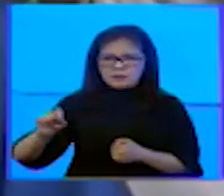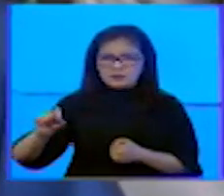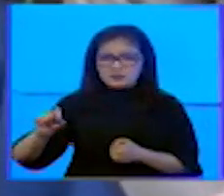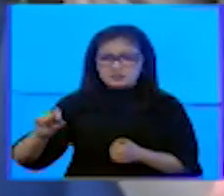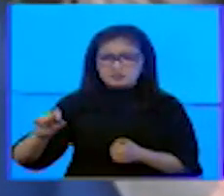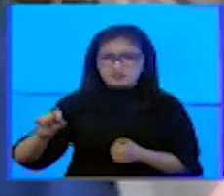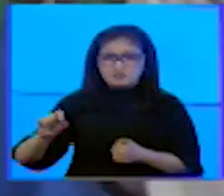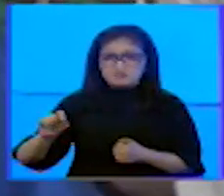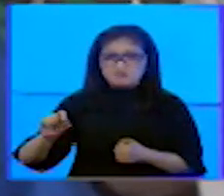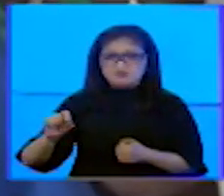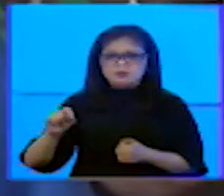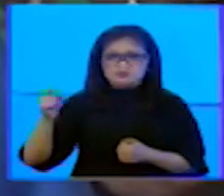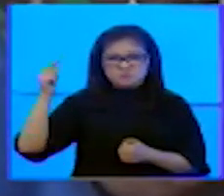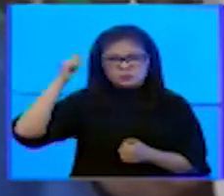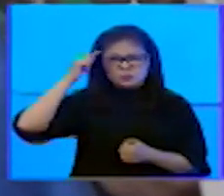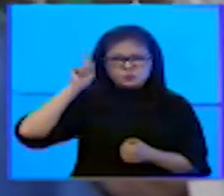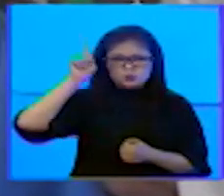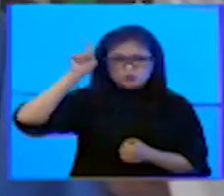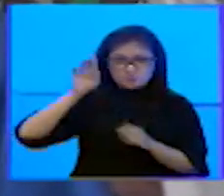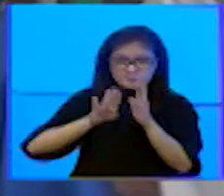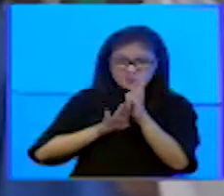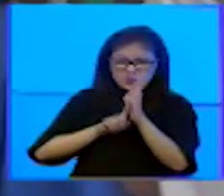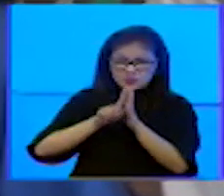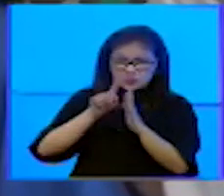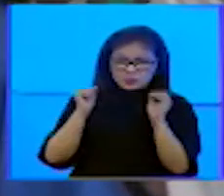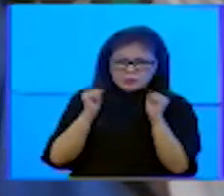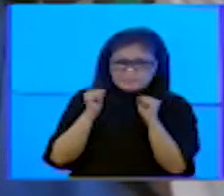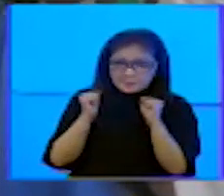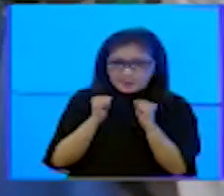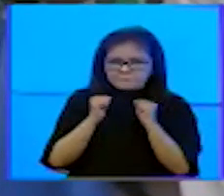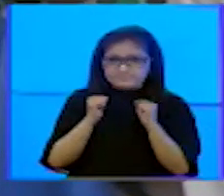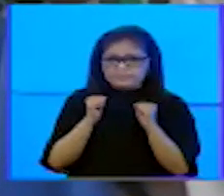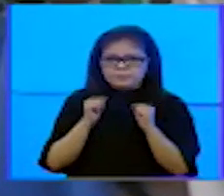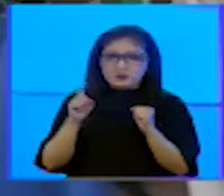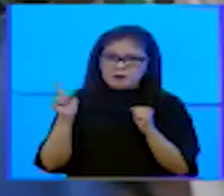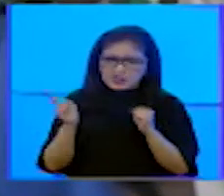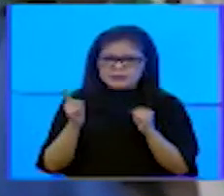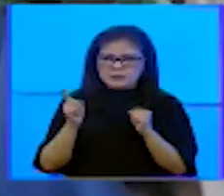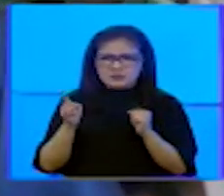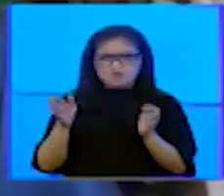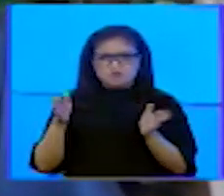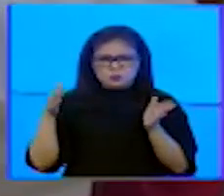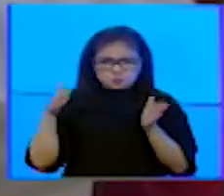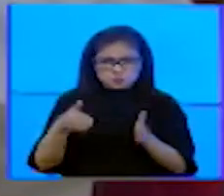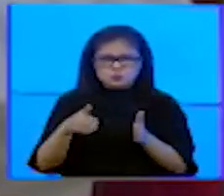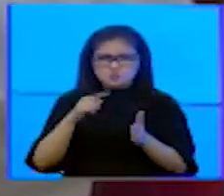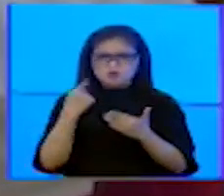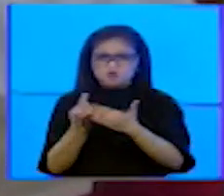Cut tubuhnya tinggi panas dan segala macem disediakan juga ruang isolasi